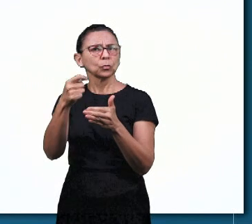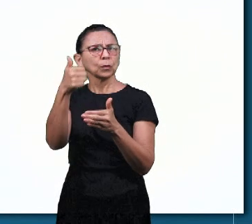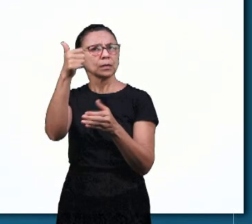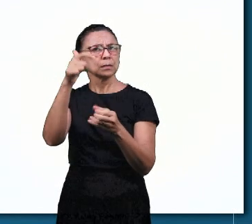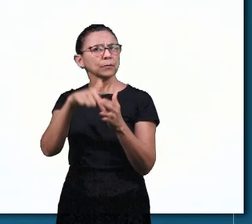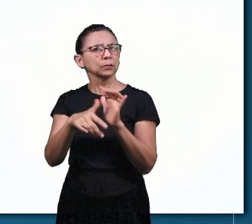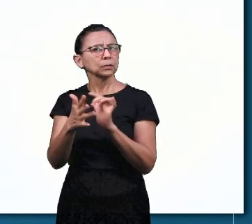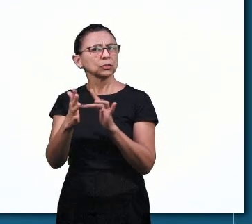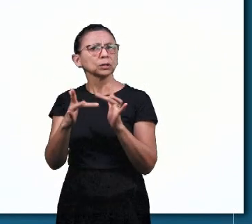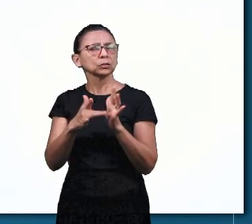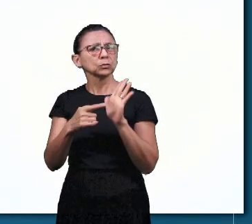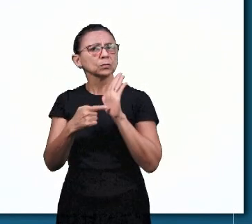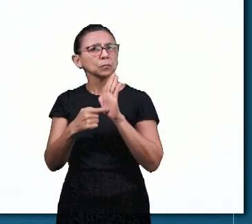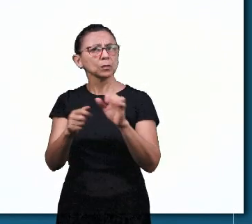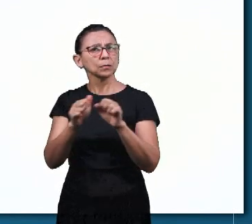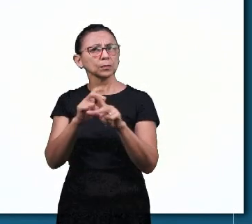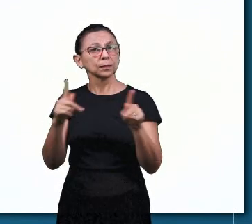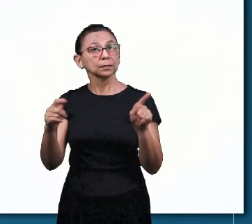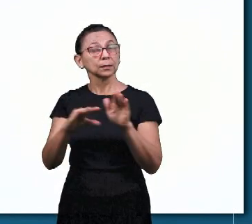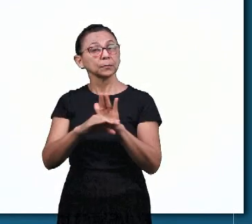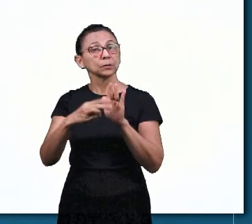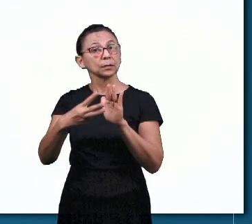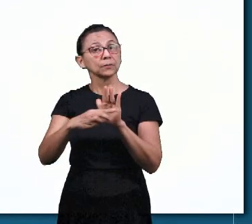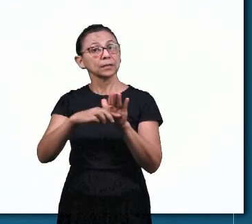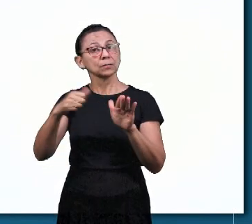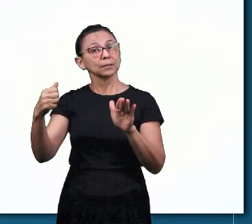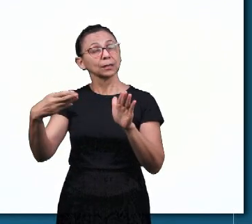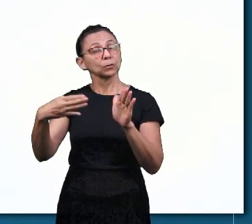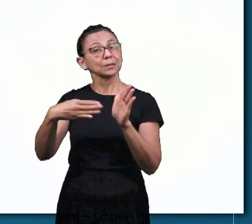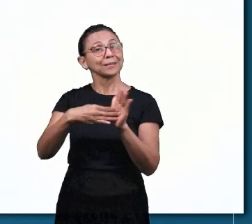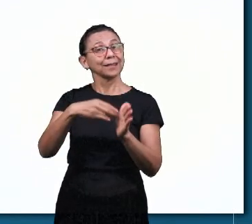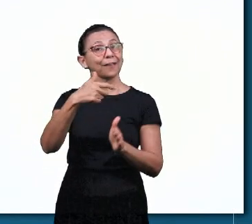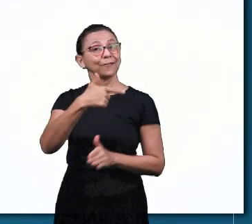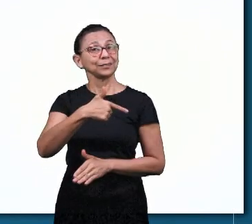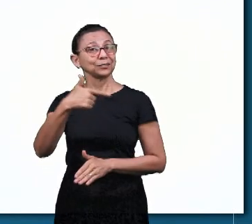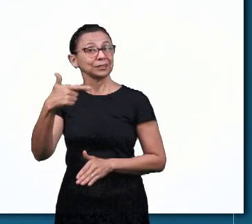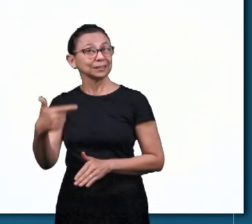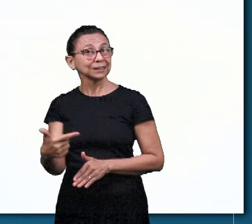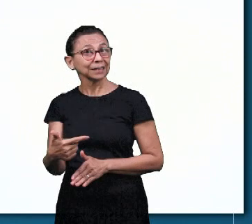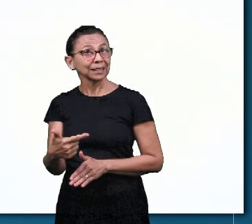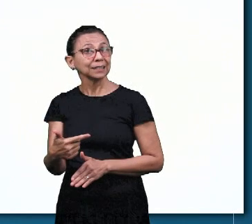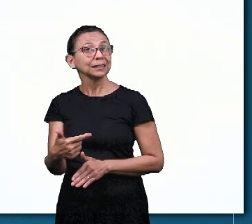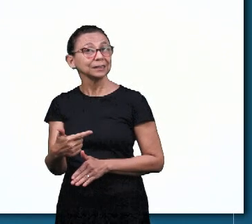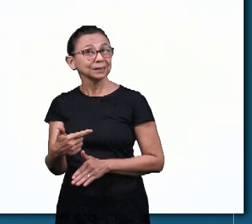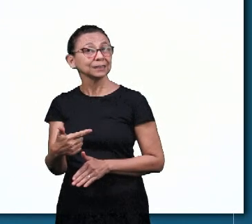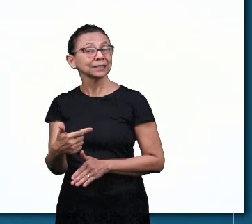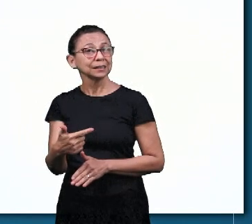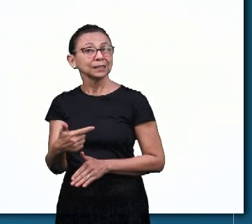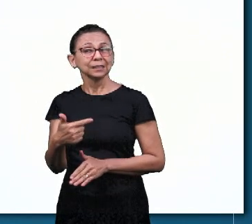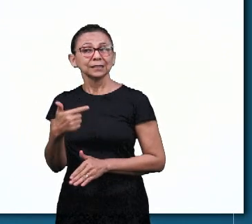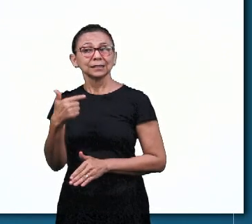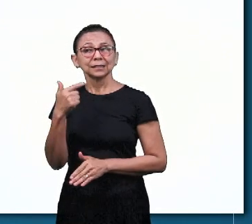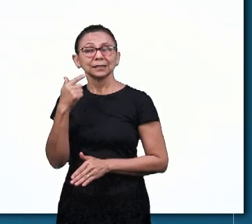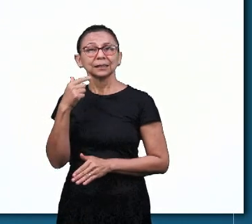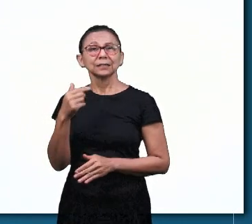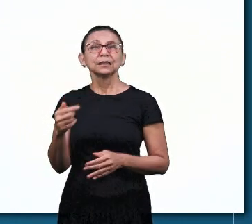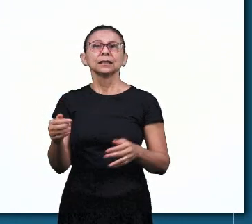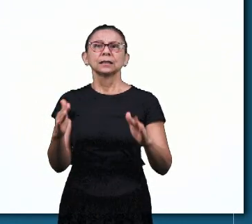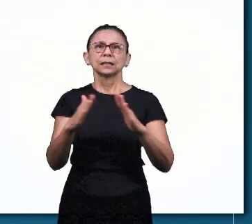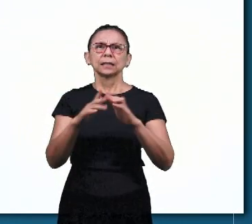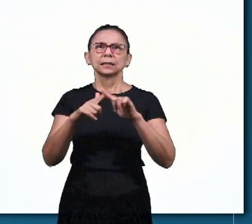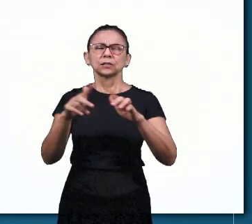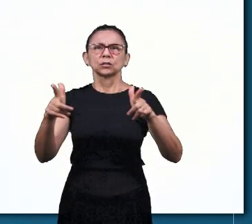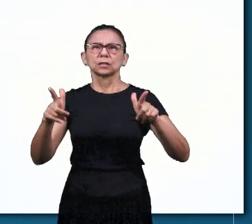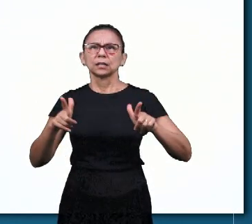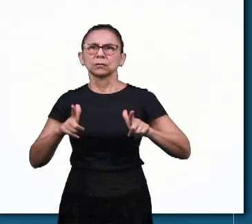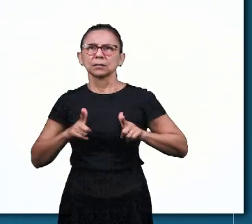texte biblique d'Apocalypse 3, versets 14 et 22, qui concerne l'église de Laodicée. Voici le détail,